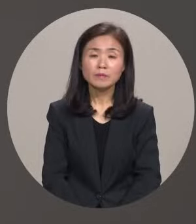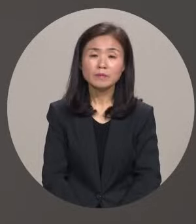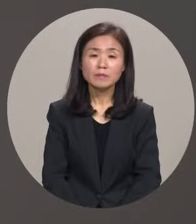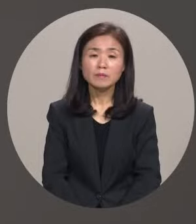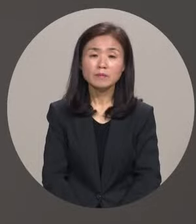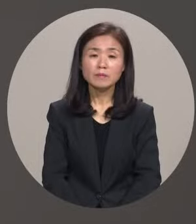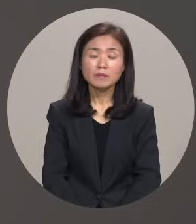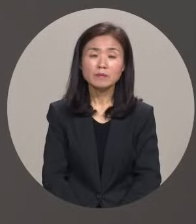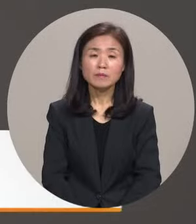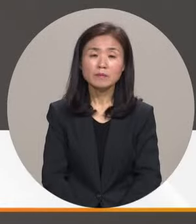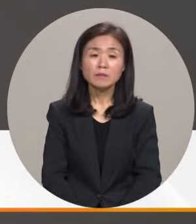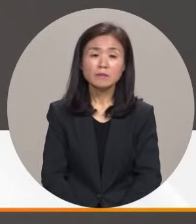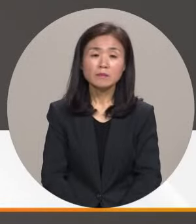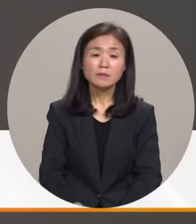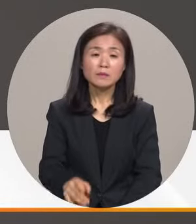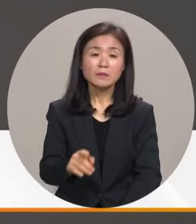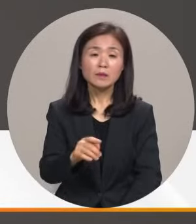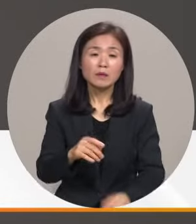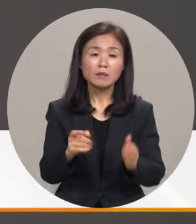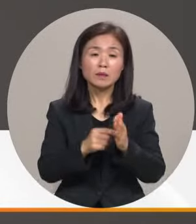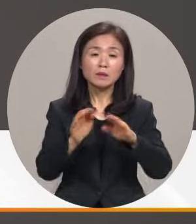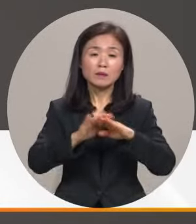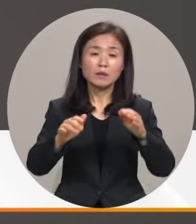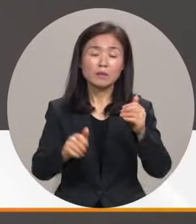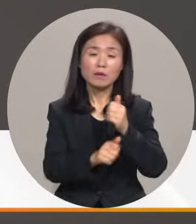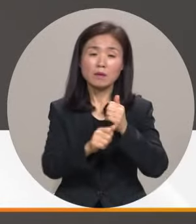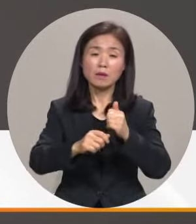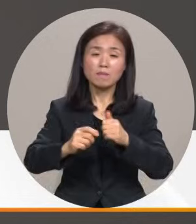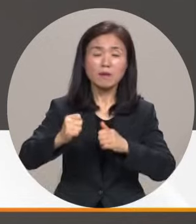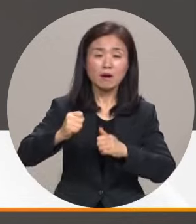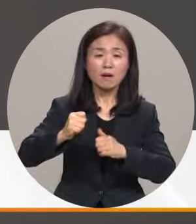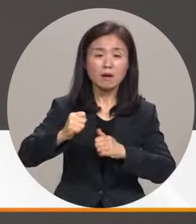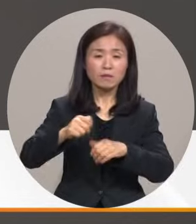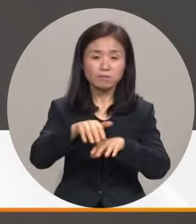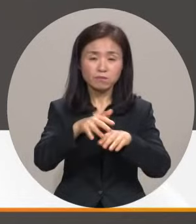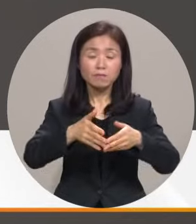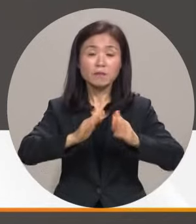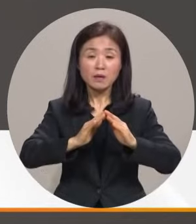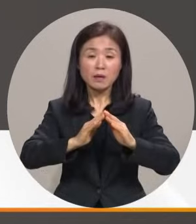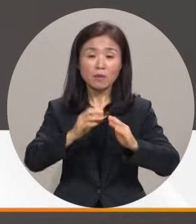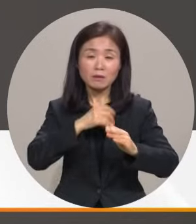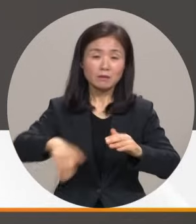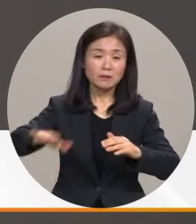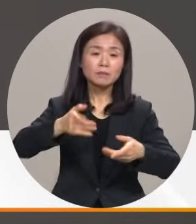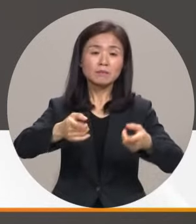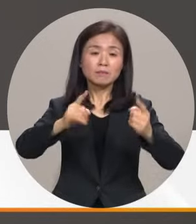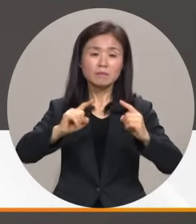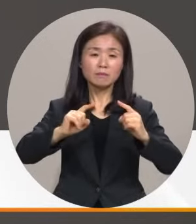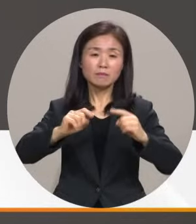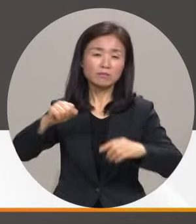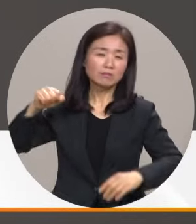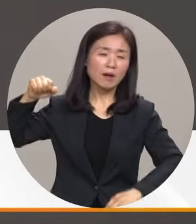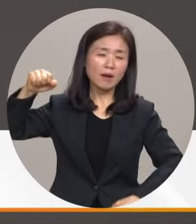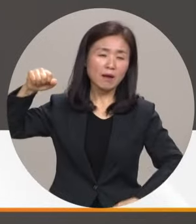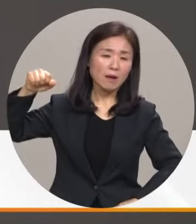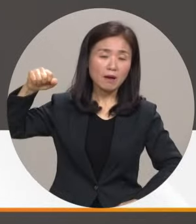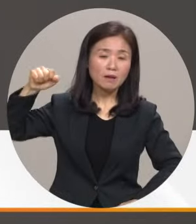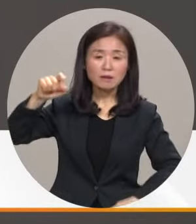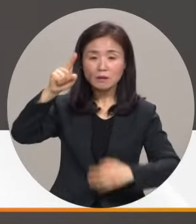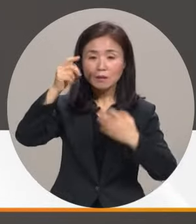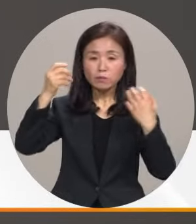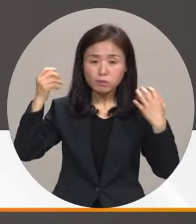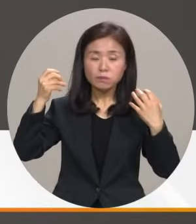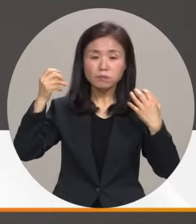가장 강력한 부상 대책 위원회를 구성하고 회원 모두가 참여하는 강력한 투쟁으로